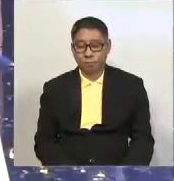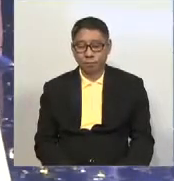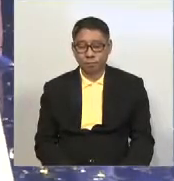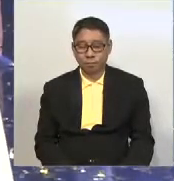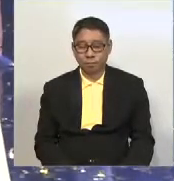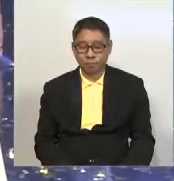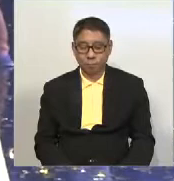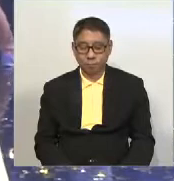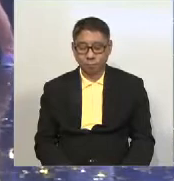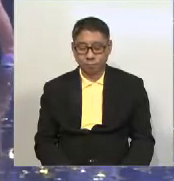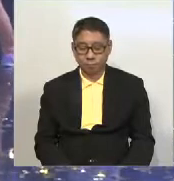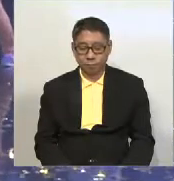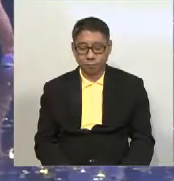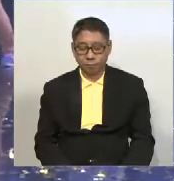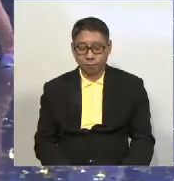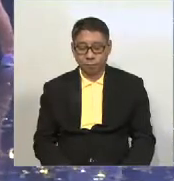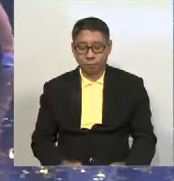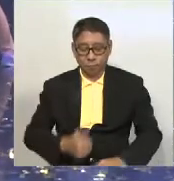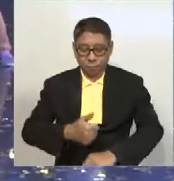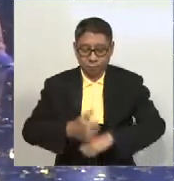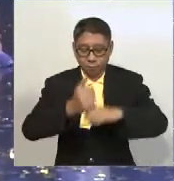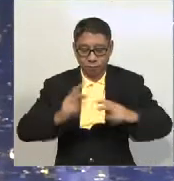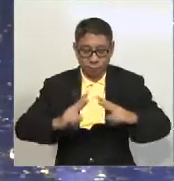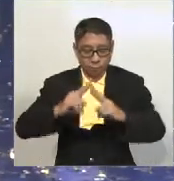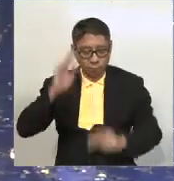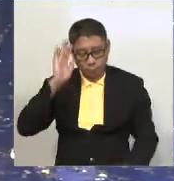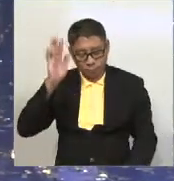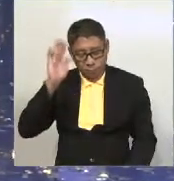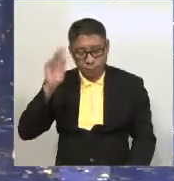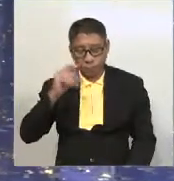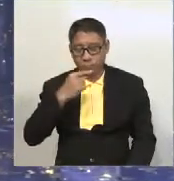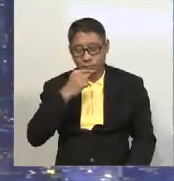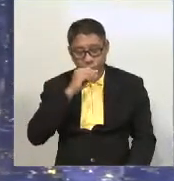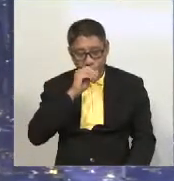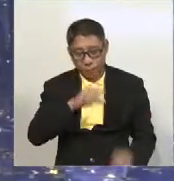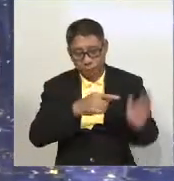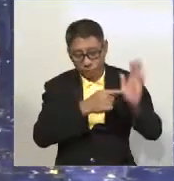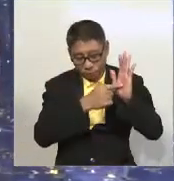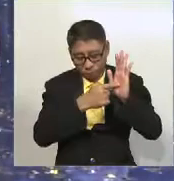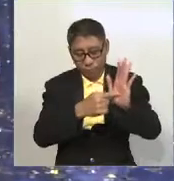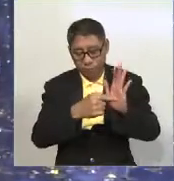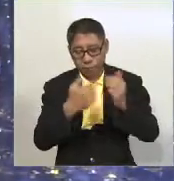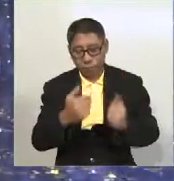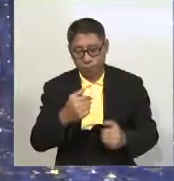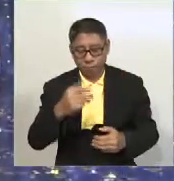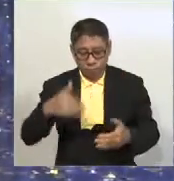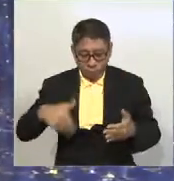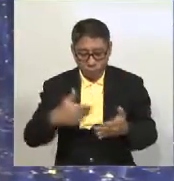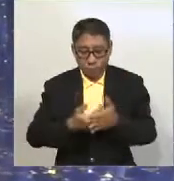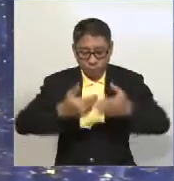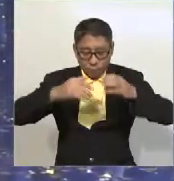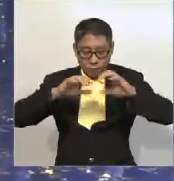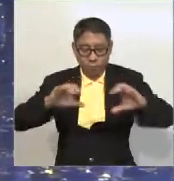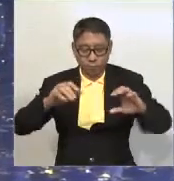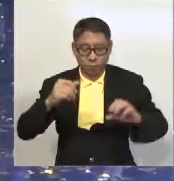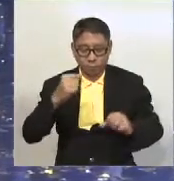ขณะที่ท่านพลโทสรรเสริญแก้วกำเนิดอธิบดีกรมประชาสัมพันธ์ก็เน้นย้ำนะคะว่าโครงการนี้เนี่ยถือเป็นนโยบายของรัฐบ